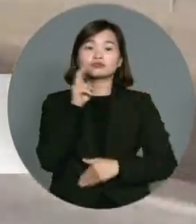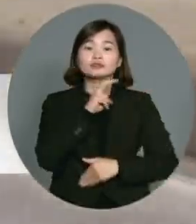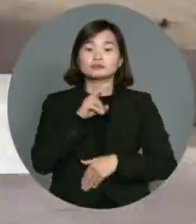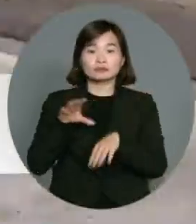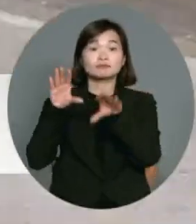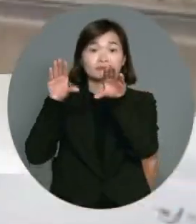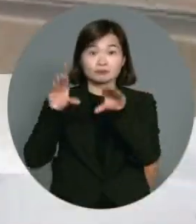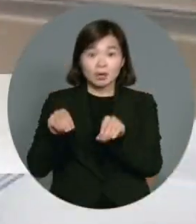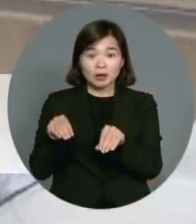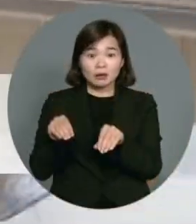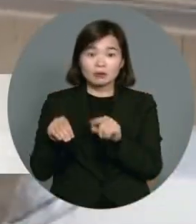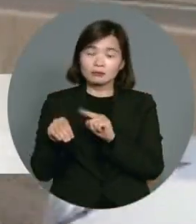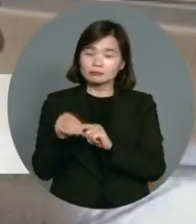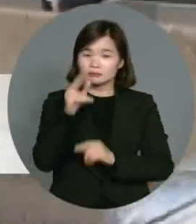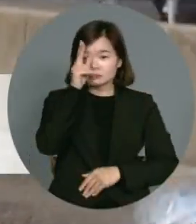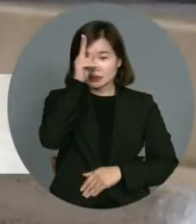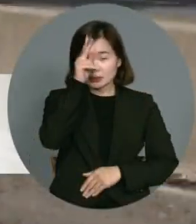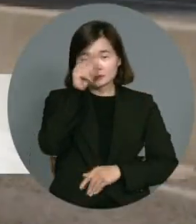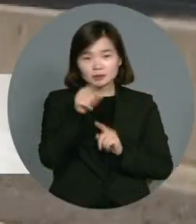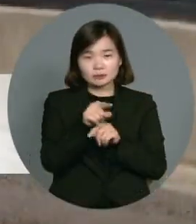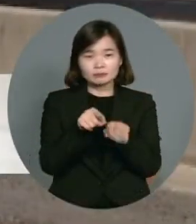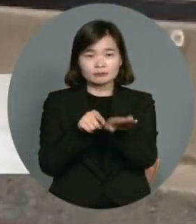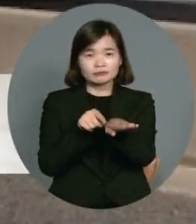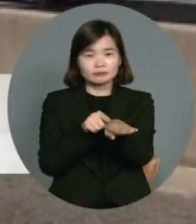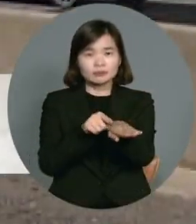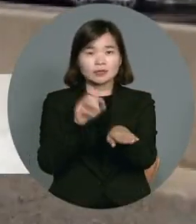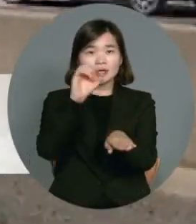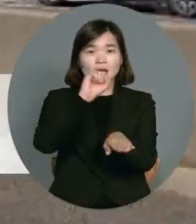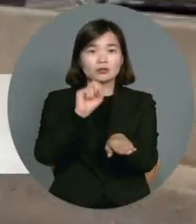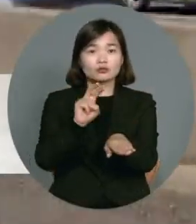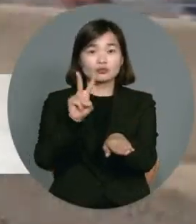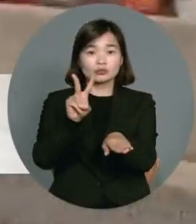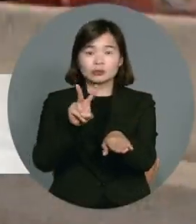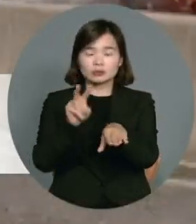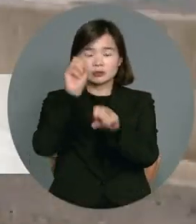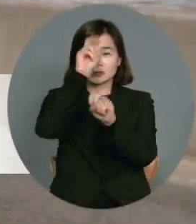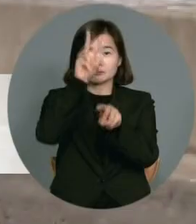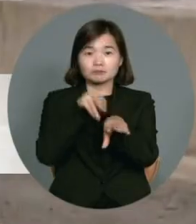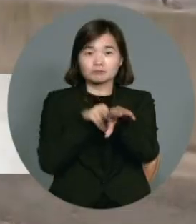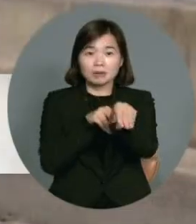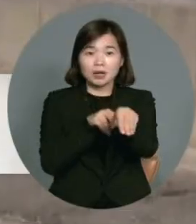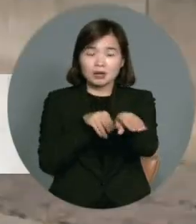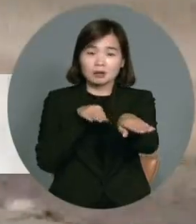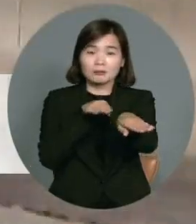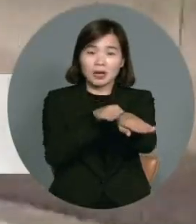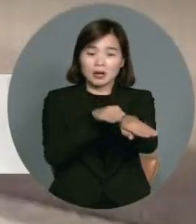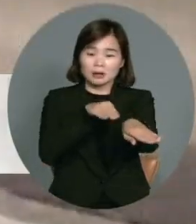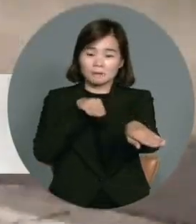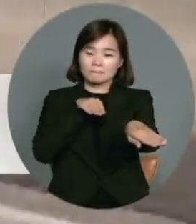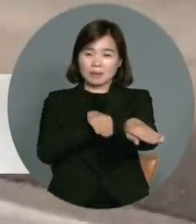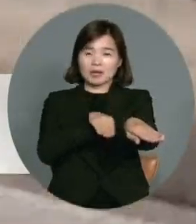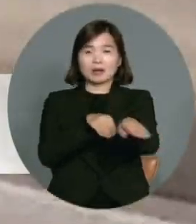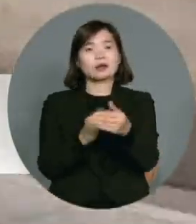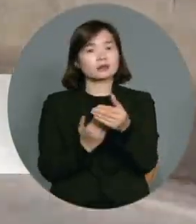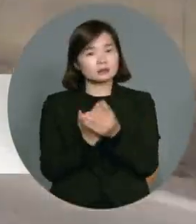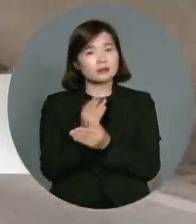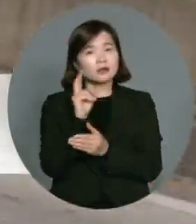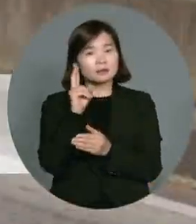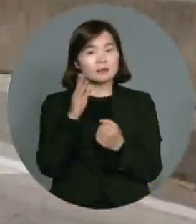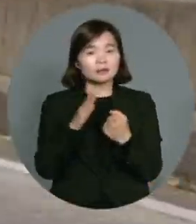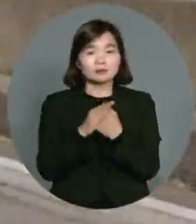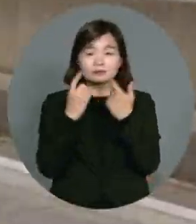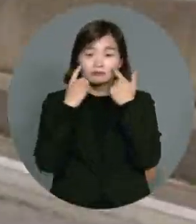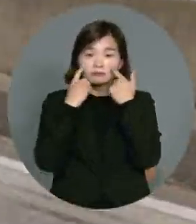만에 꺼졌습니다 경찰은 앞서 달리던 SUV 차량이 급정거하며 뒤따르던 차가 뒤따라 부딪힌 걸로 보고